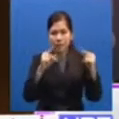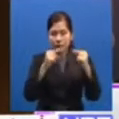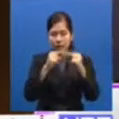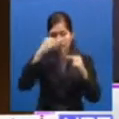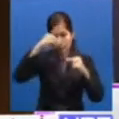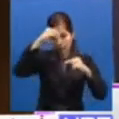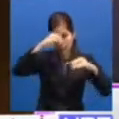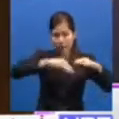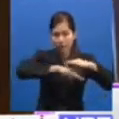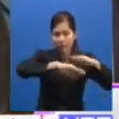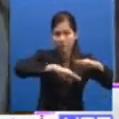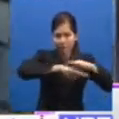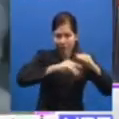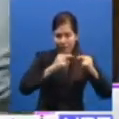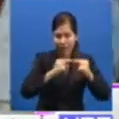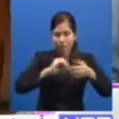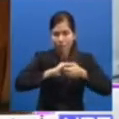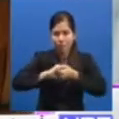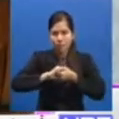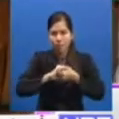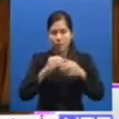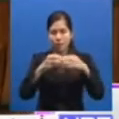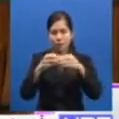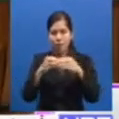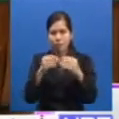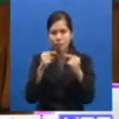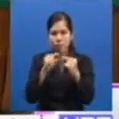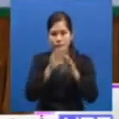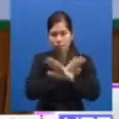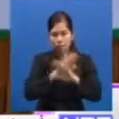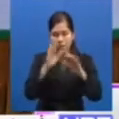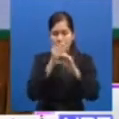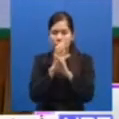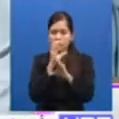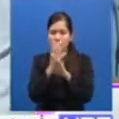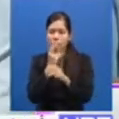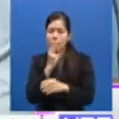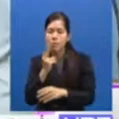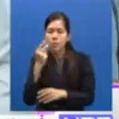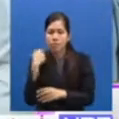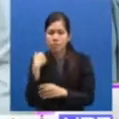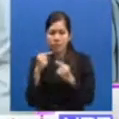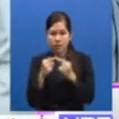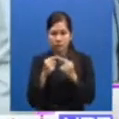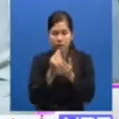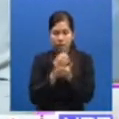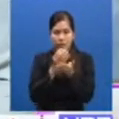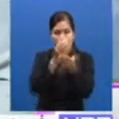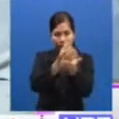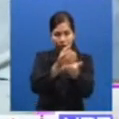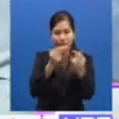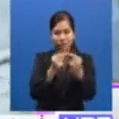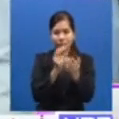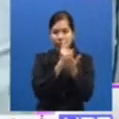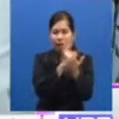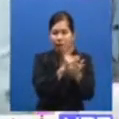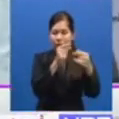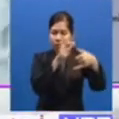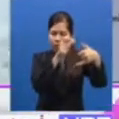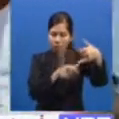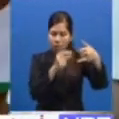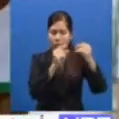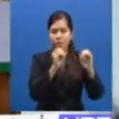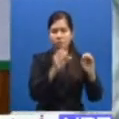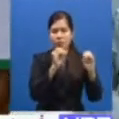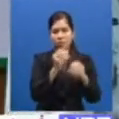ขั้นพื้นฐานร่วมกับเครือข่ายหมดเล่าและหน่วยงานที่เกี่ยวข้องมอบโล่ประกาศเกียรติคุณครูดีไม่มีอบายมุขประจำ